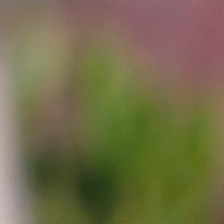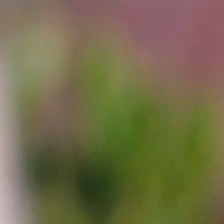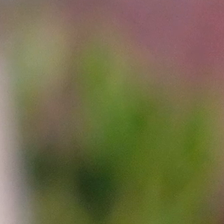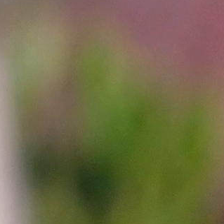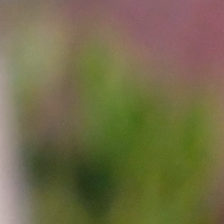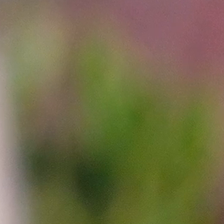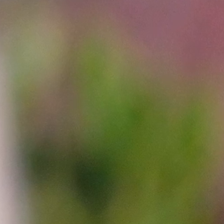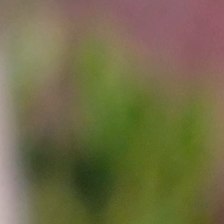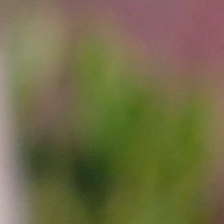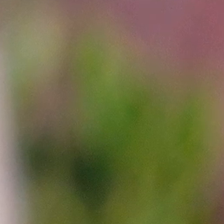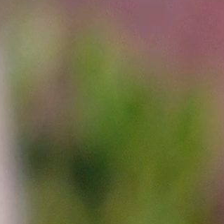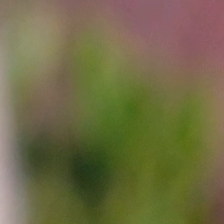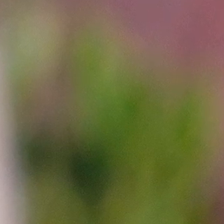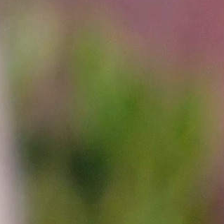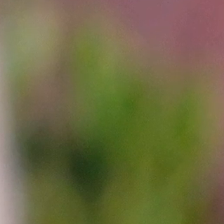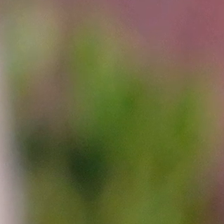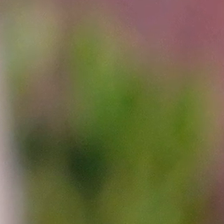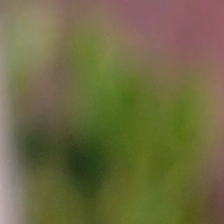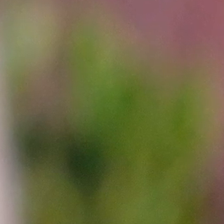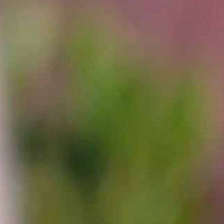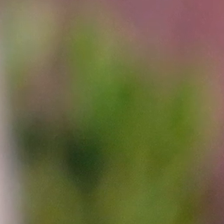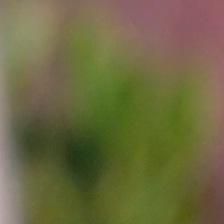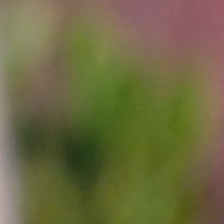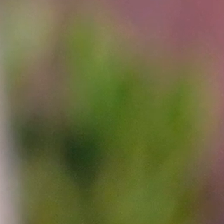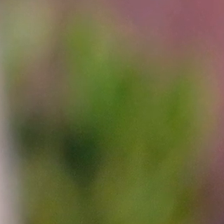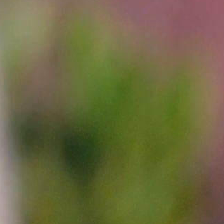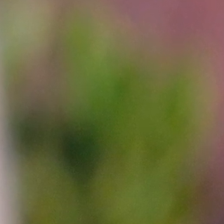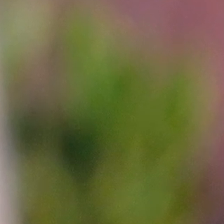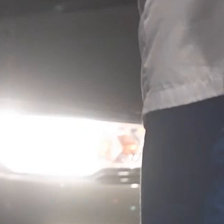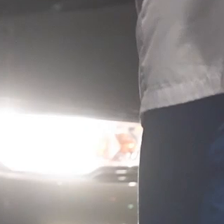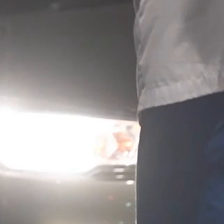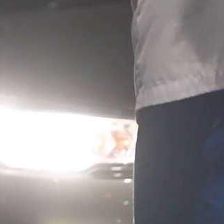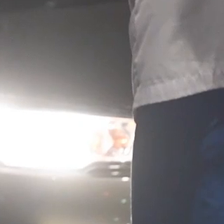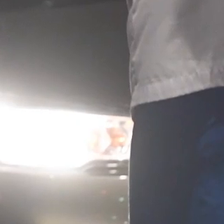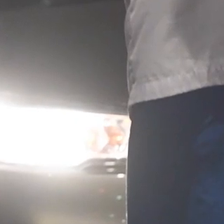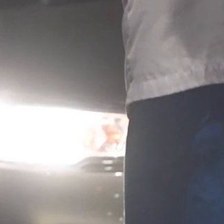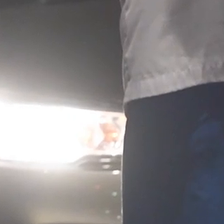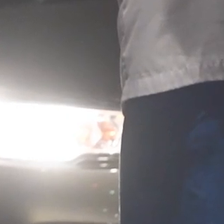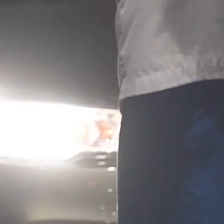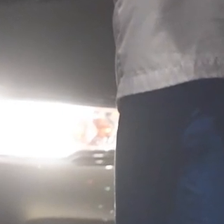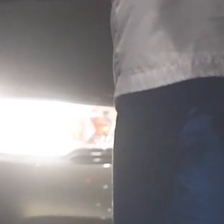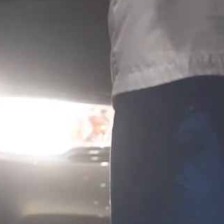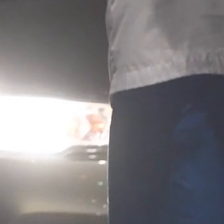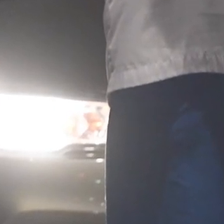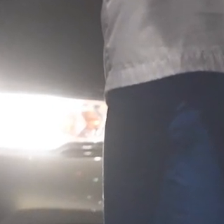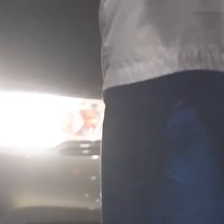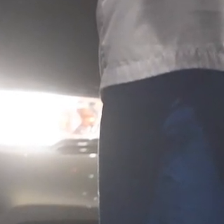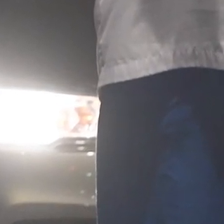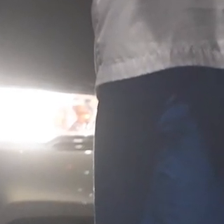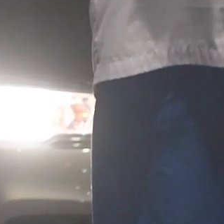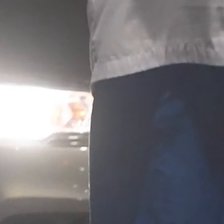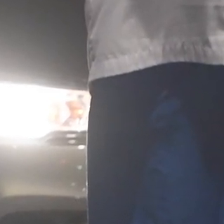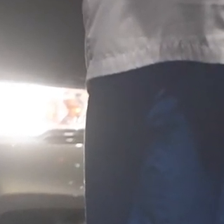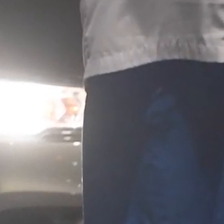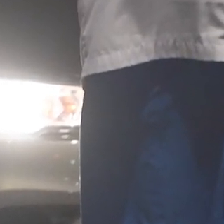mahu membebankan ibu bapa dari segi kos, dan pandangan daripada Kementerian Kesihatan, mungkin kita tidak perlu untuk